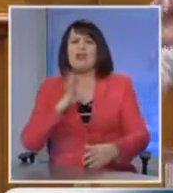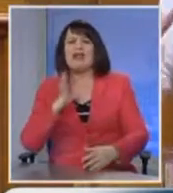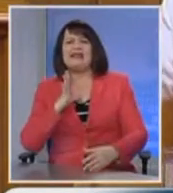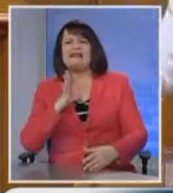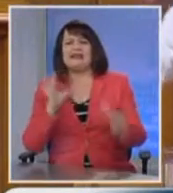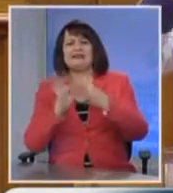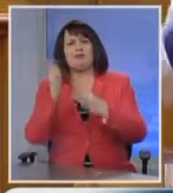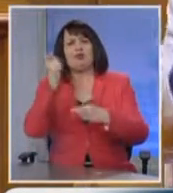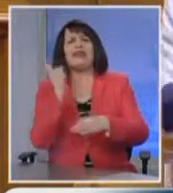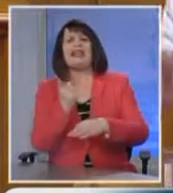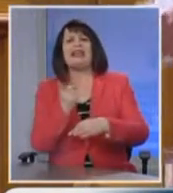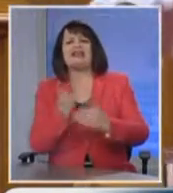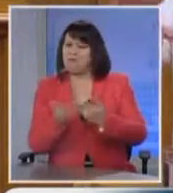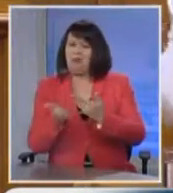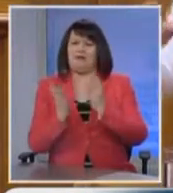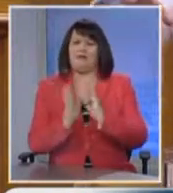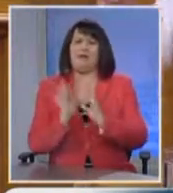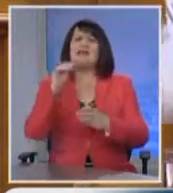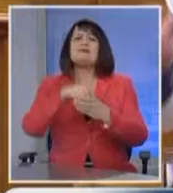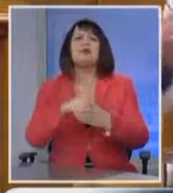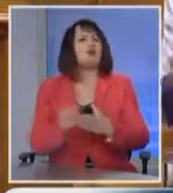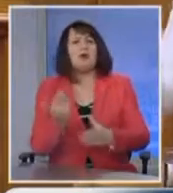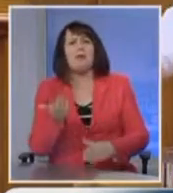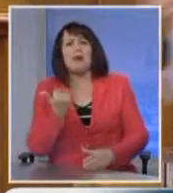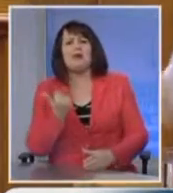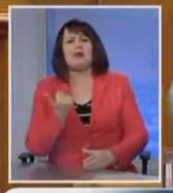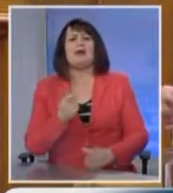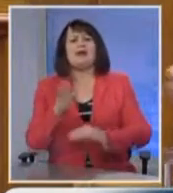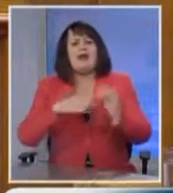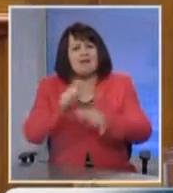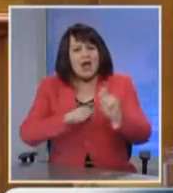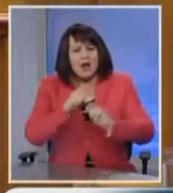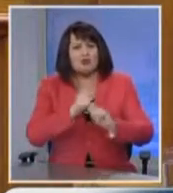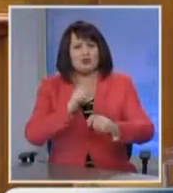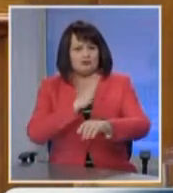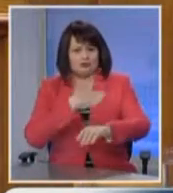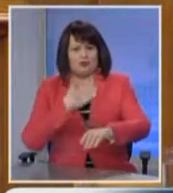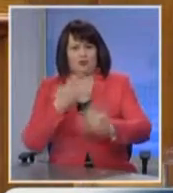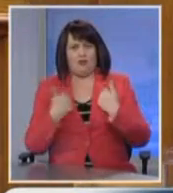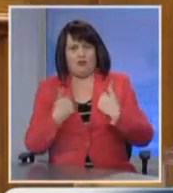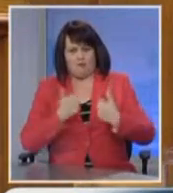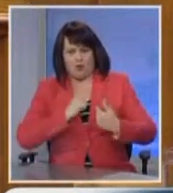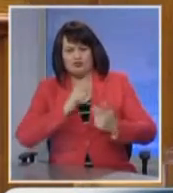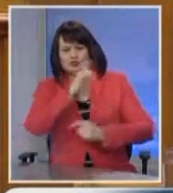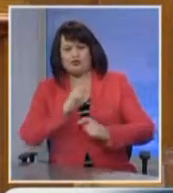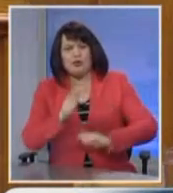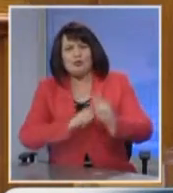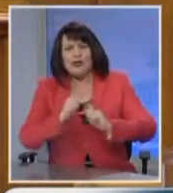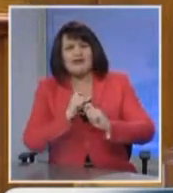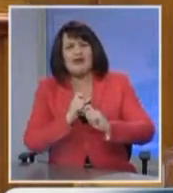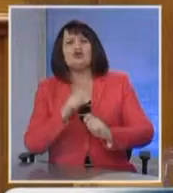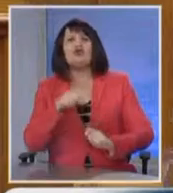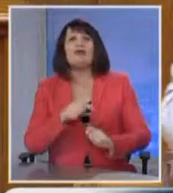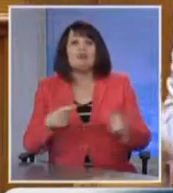να κάνουν πολιτική κρίση, δεν τους βοηθάει να συμμετέχουν και να φτιάχνουν τη ζωή τους, να την παίρνουν στα χέρια τους, είναι εναντίον στην αρχή